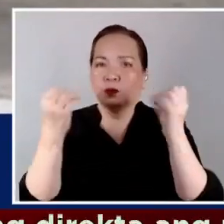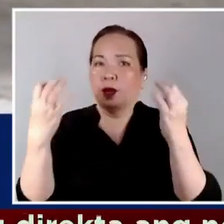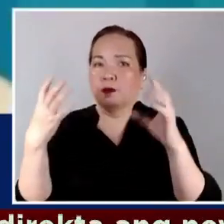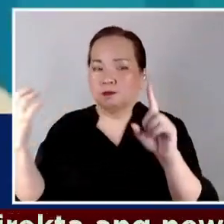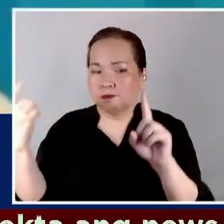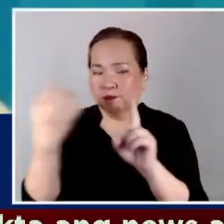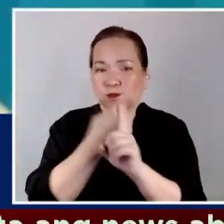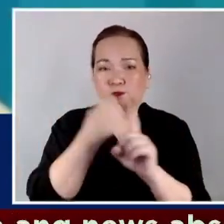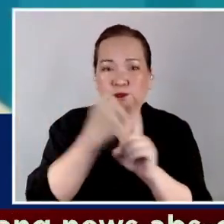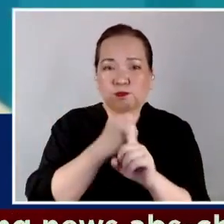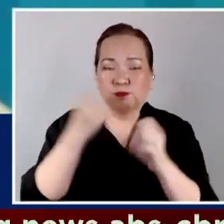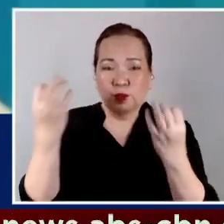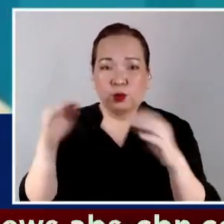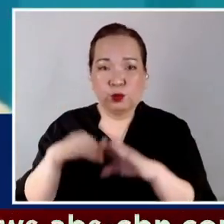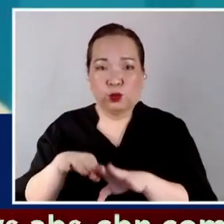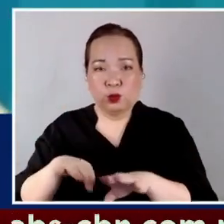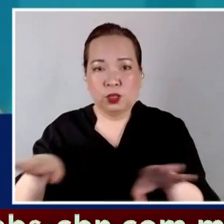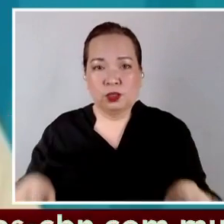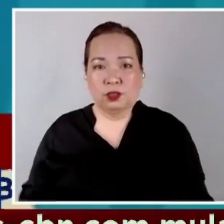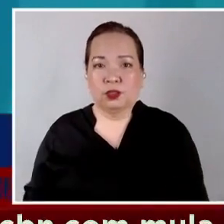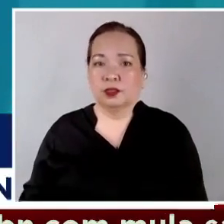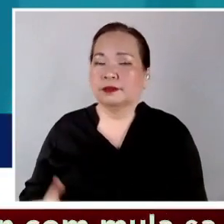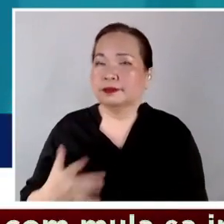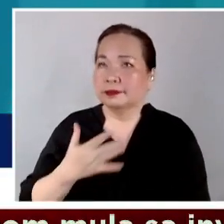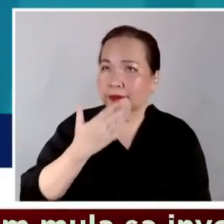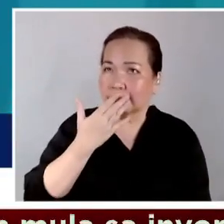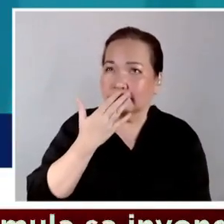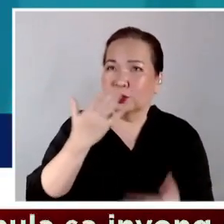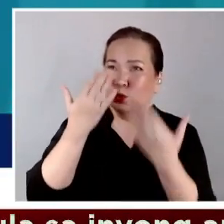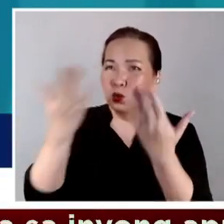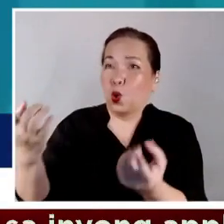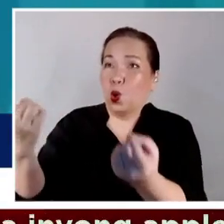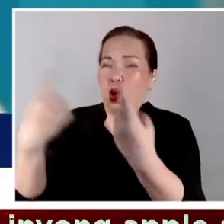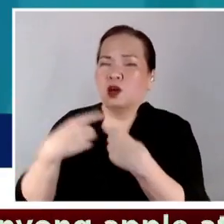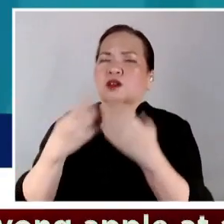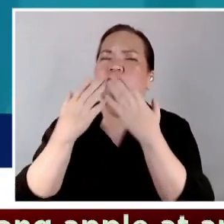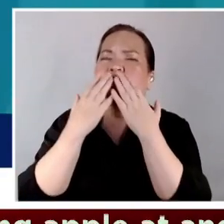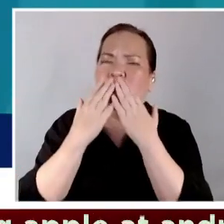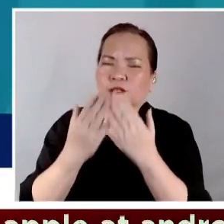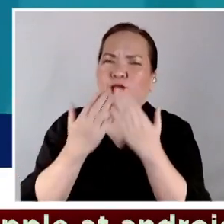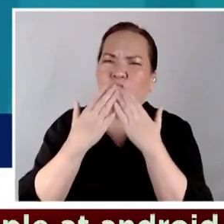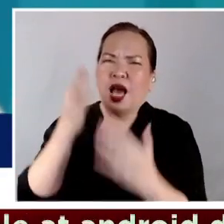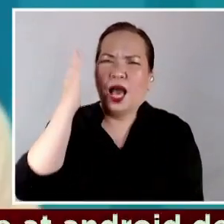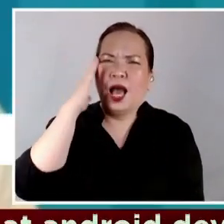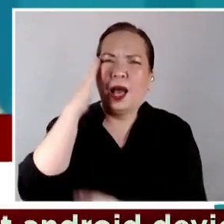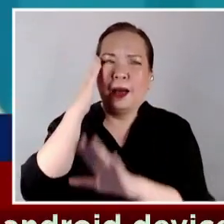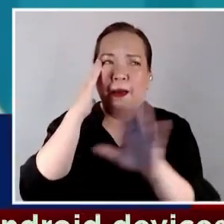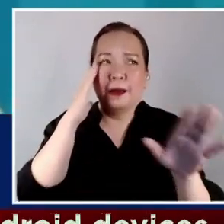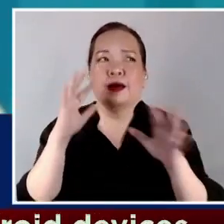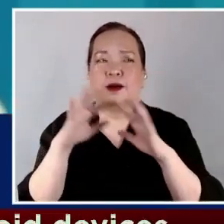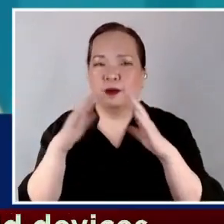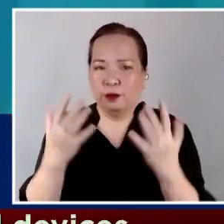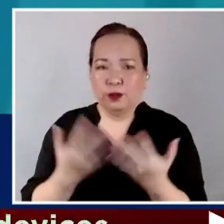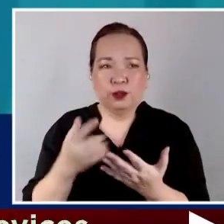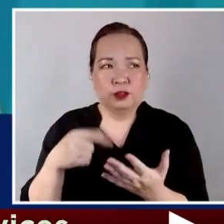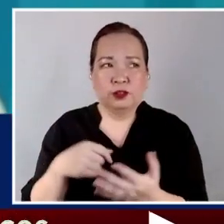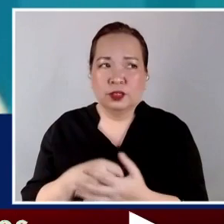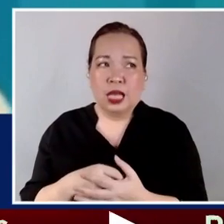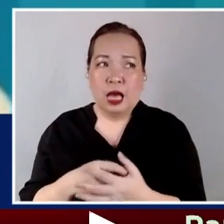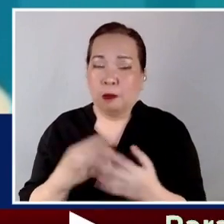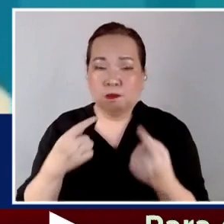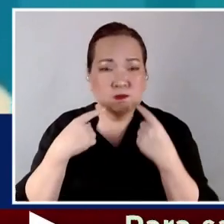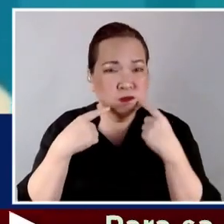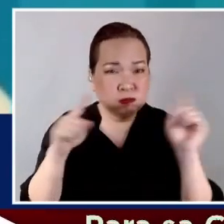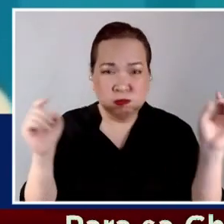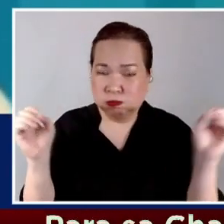kabataan. To our donors, syempre alam naman nila, alam ng buong mundo na hindi namin magagawa itong